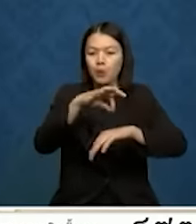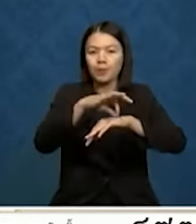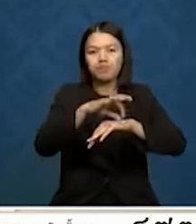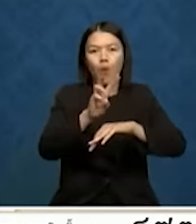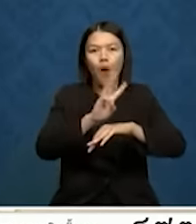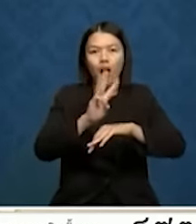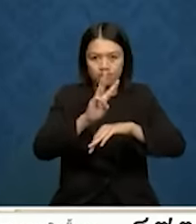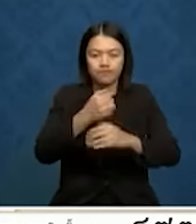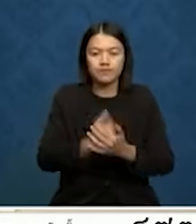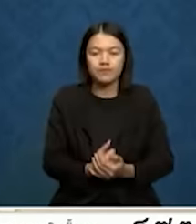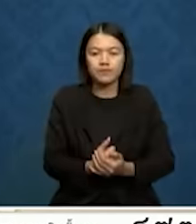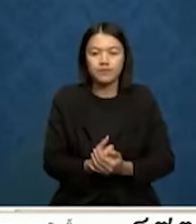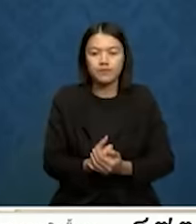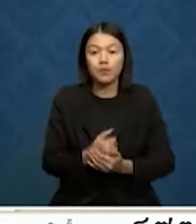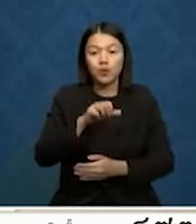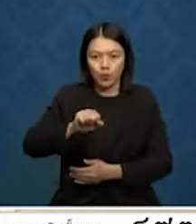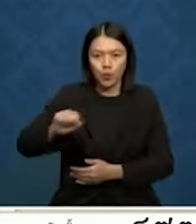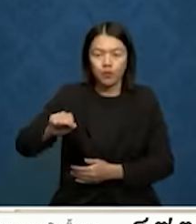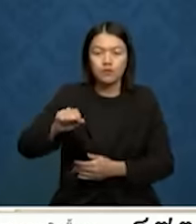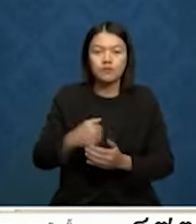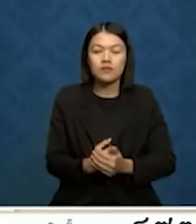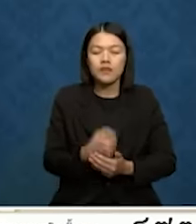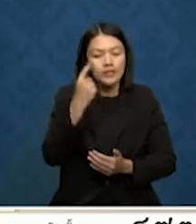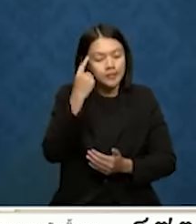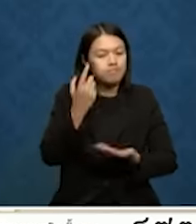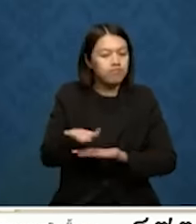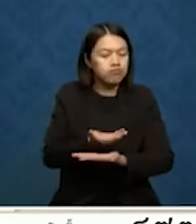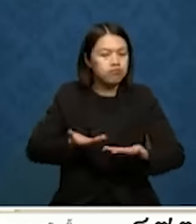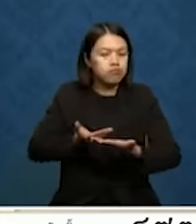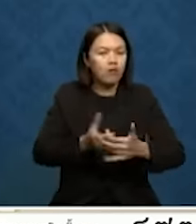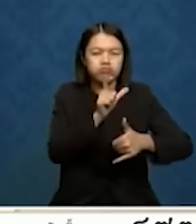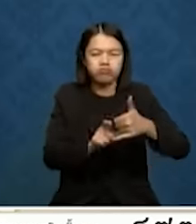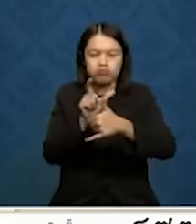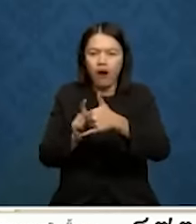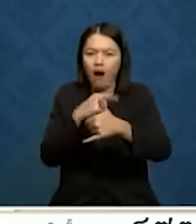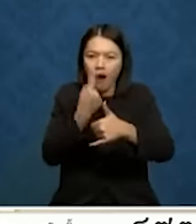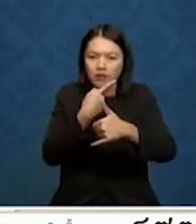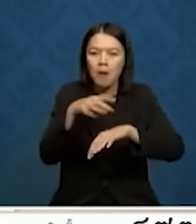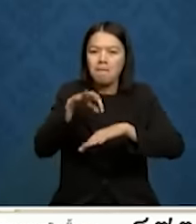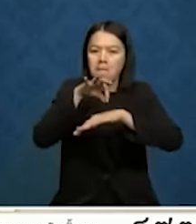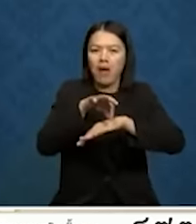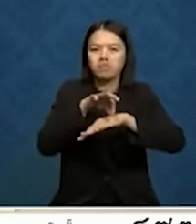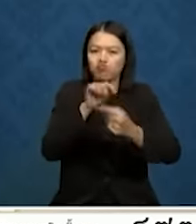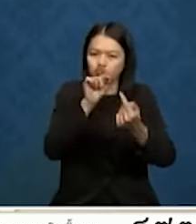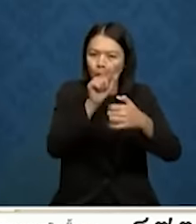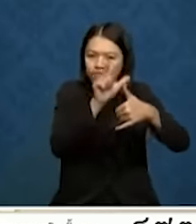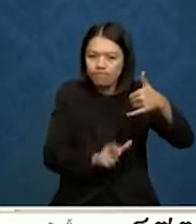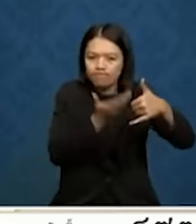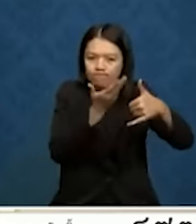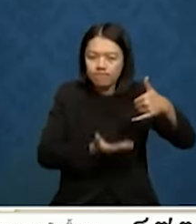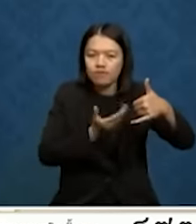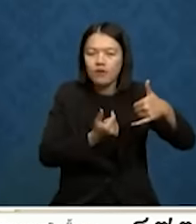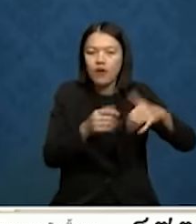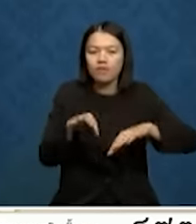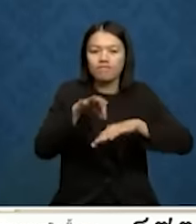งสภาผู้แทนราษฎรจึงต้องพิจารณาให้ความเห็นชอบบุคคลที่สมควร